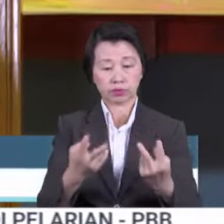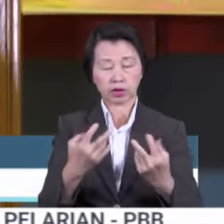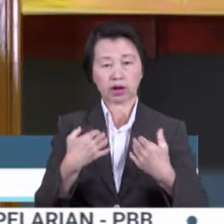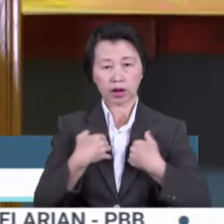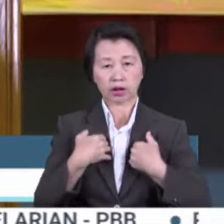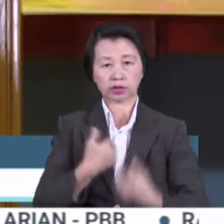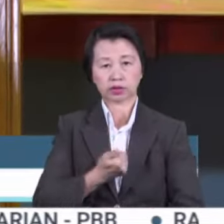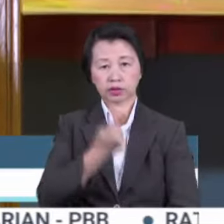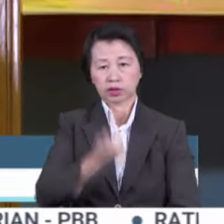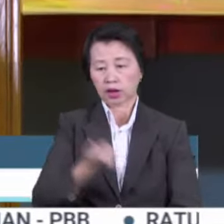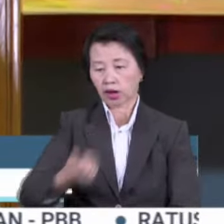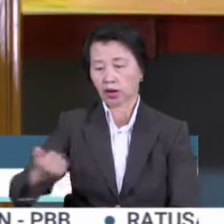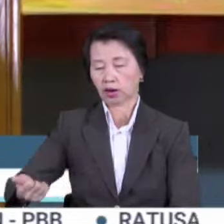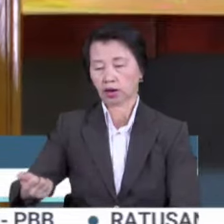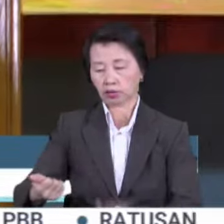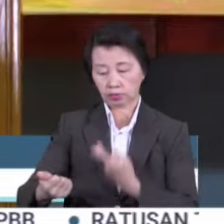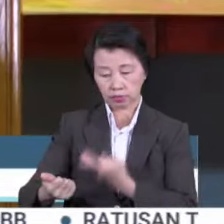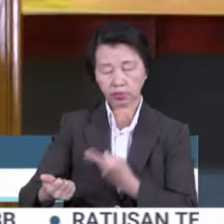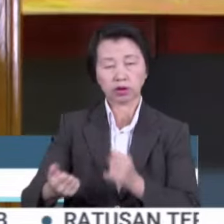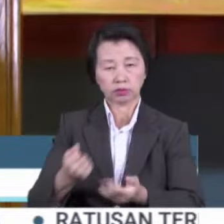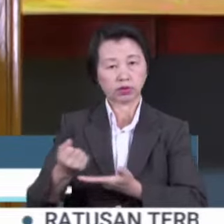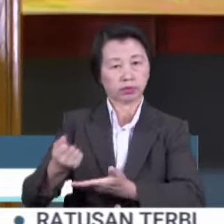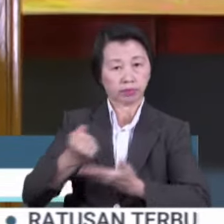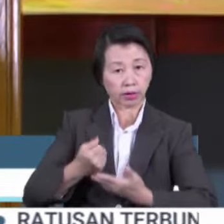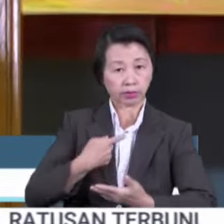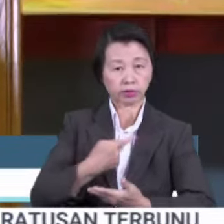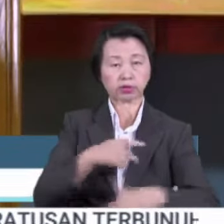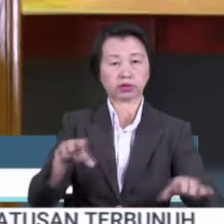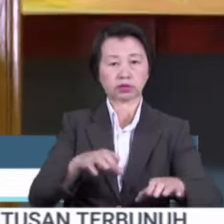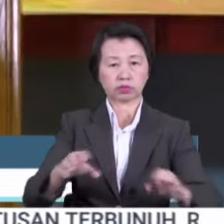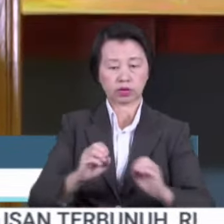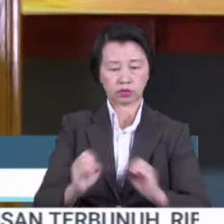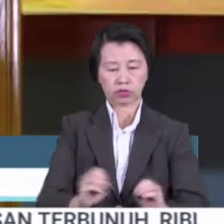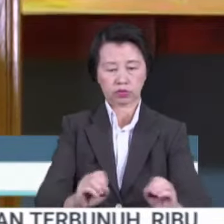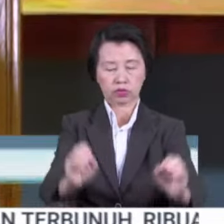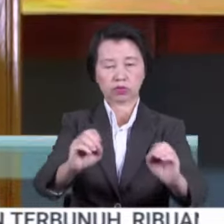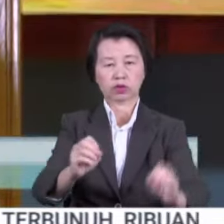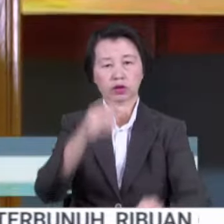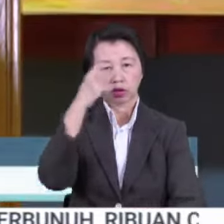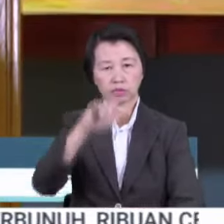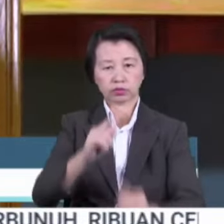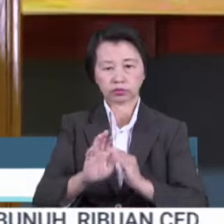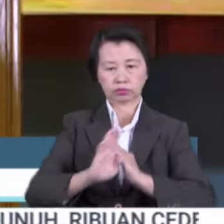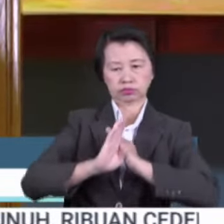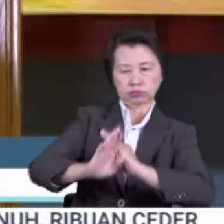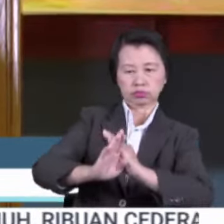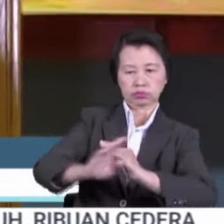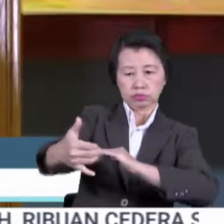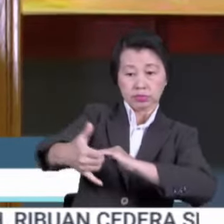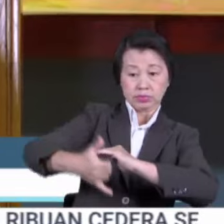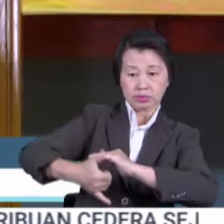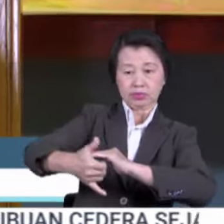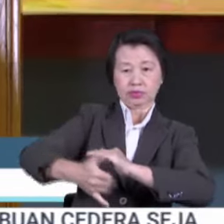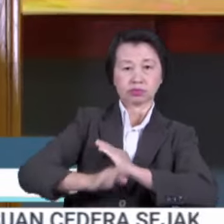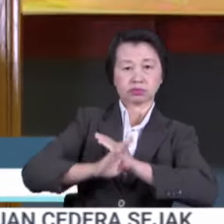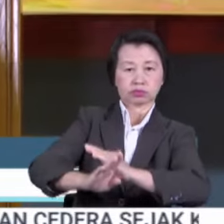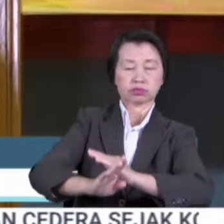Pak ada tempat latihan yang boleh membantu kita dalam melaksanakan operasi bagi mencegah kemasukan-kemasukan